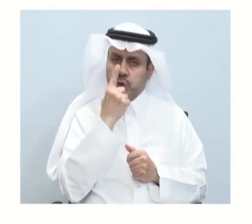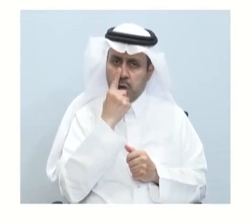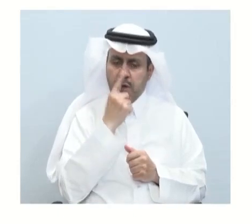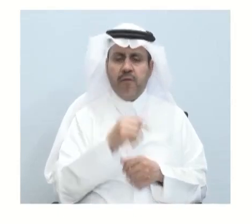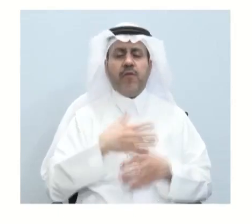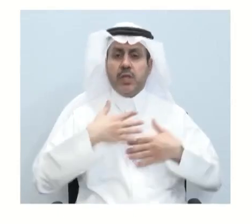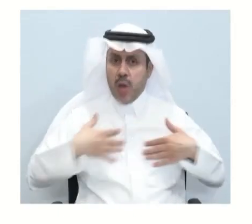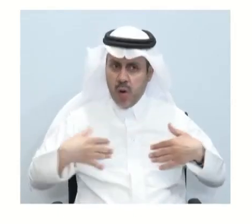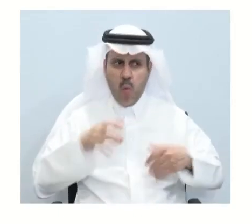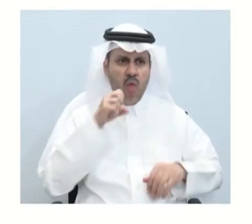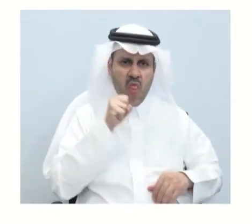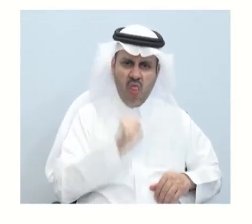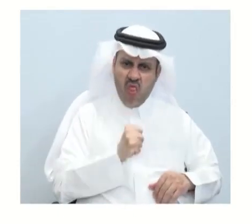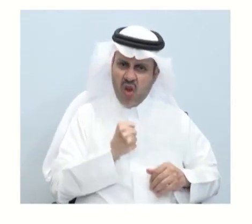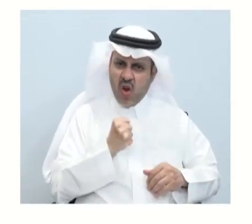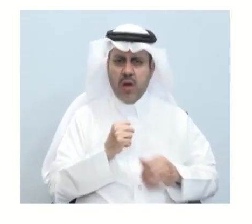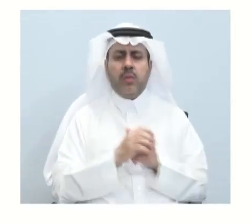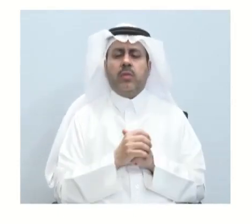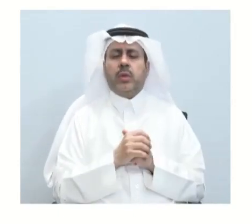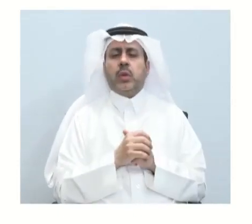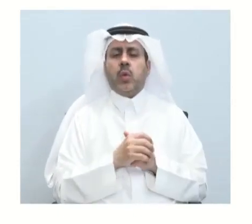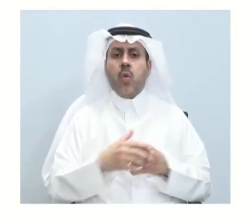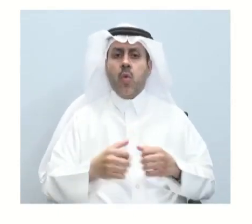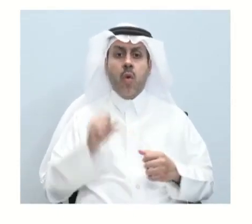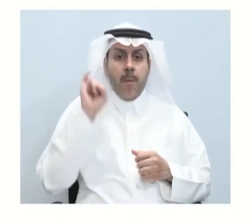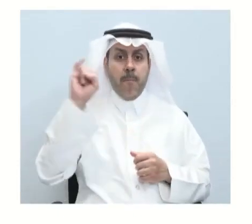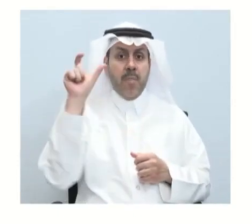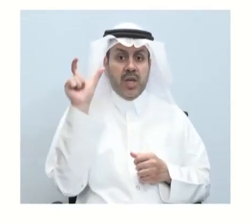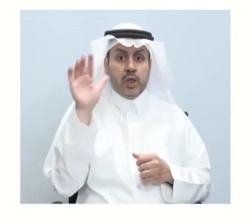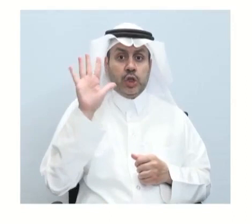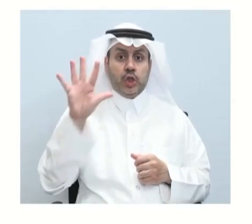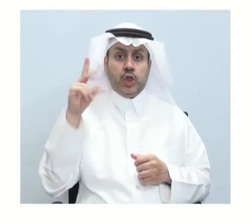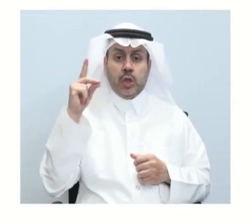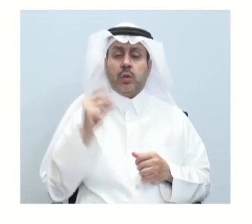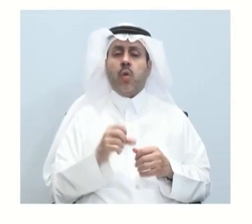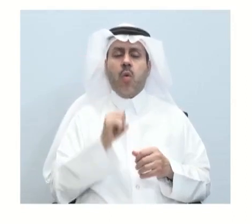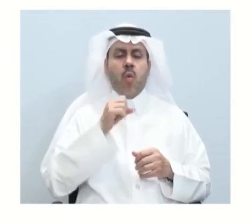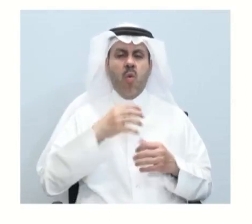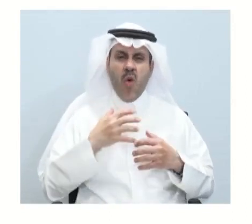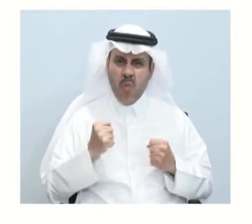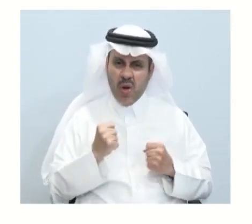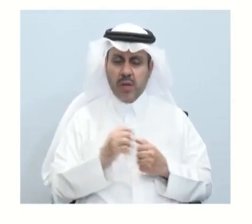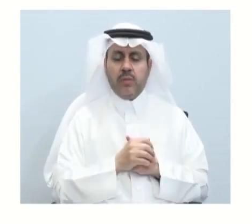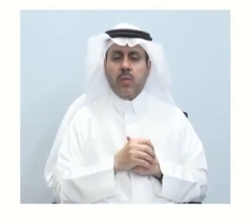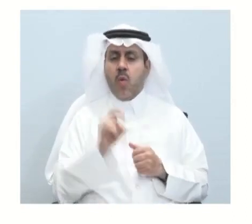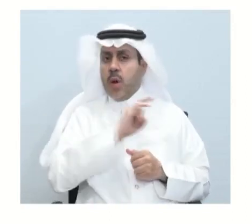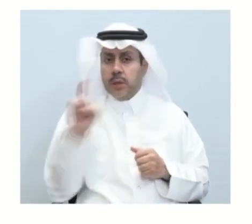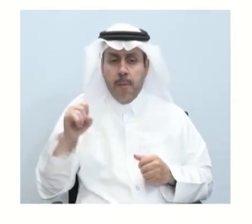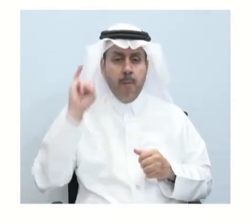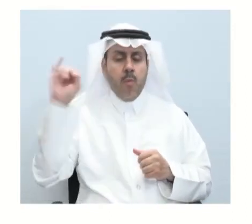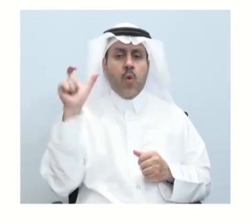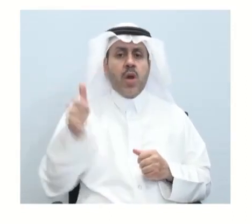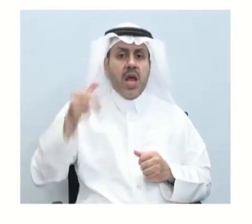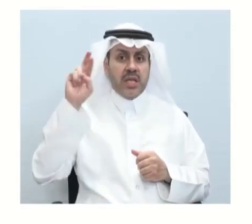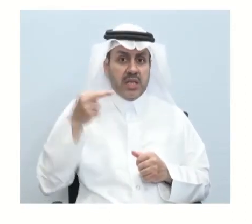السراء والضراء والمنشط والمكره وعدم منازعه سلطانه قولا او